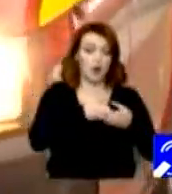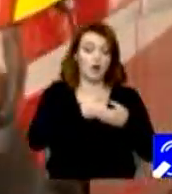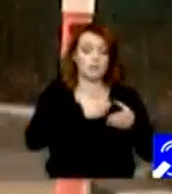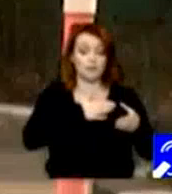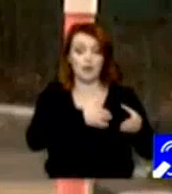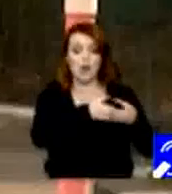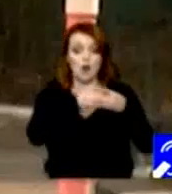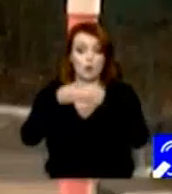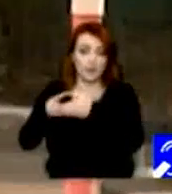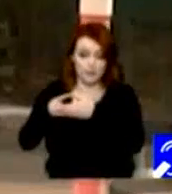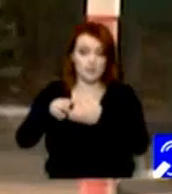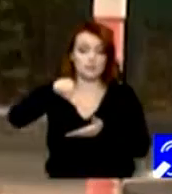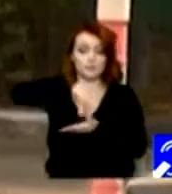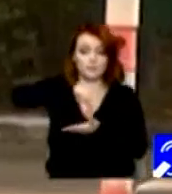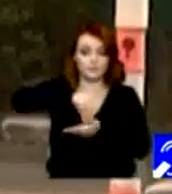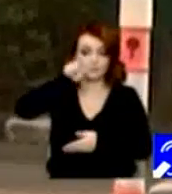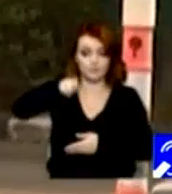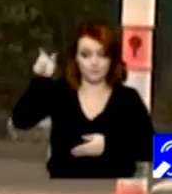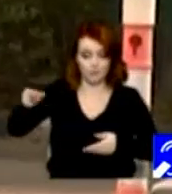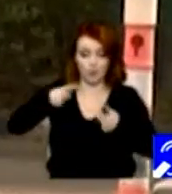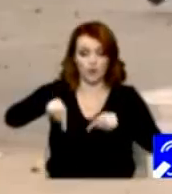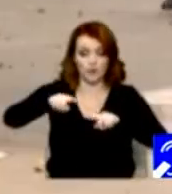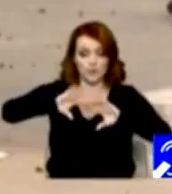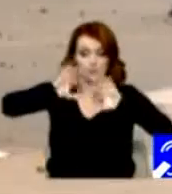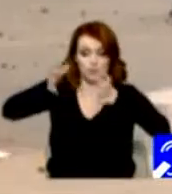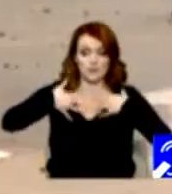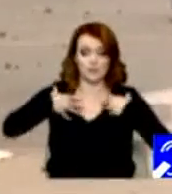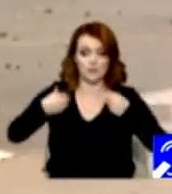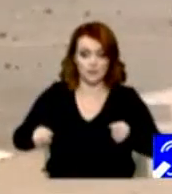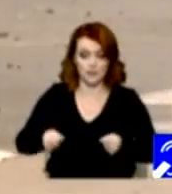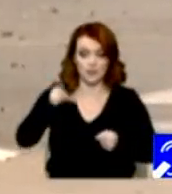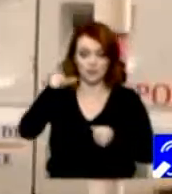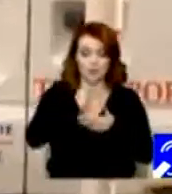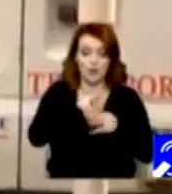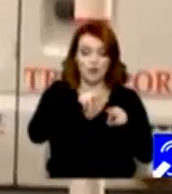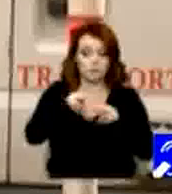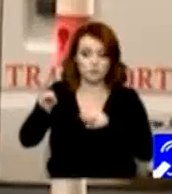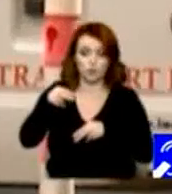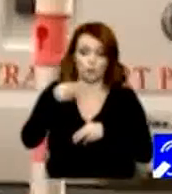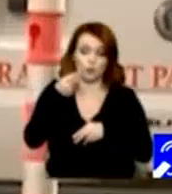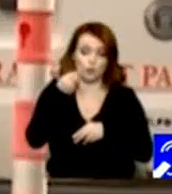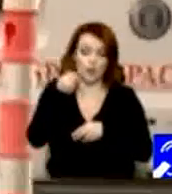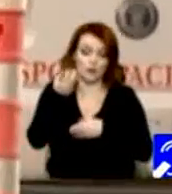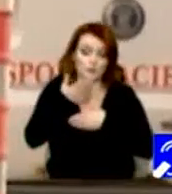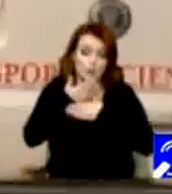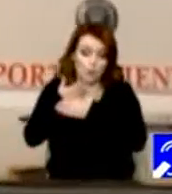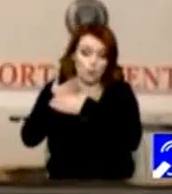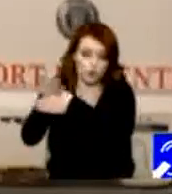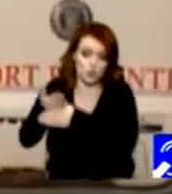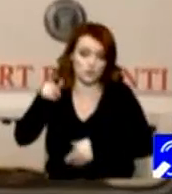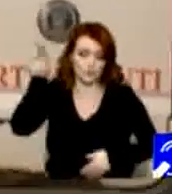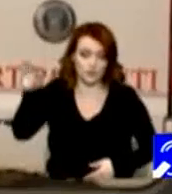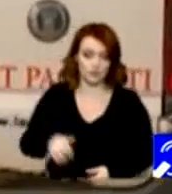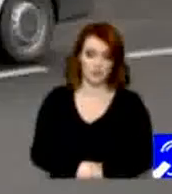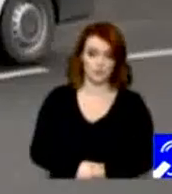a sănătății membrii acesteia oferă consultanță pentru a diminua numărul de îmbolnăviri datele oms arată că rata de spitalizare